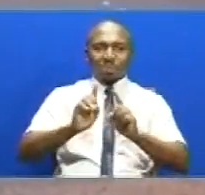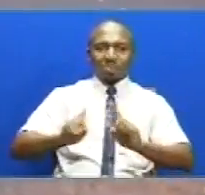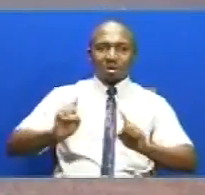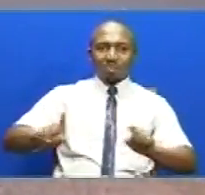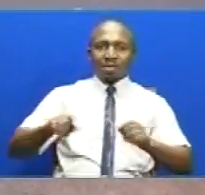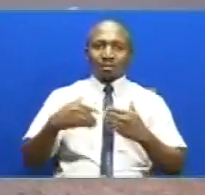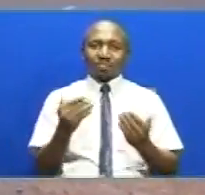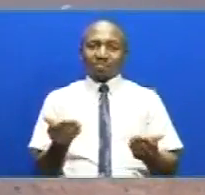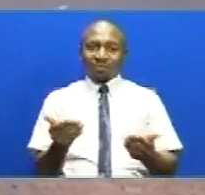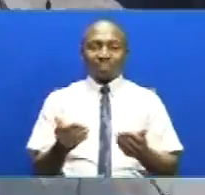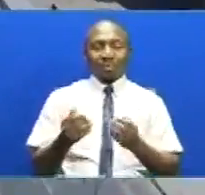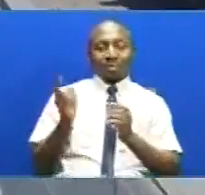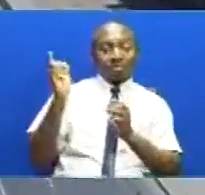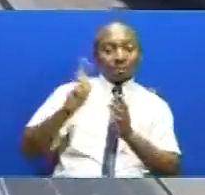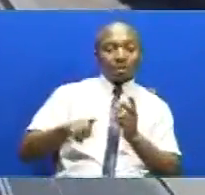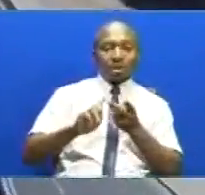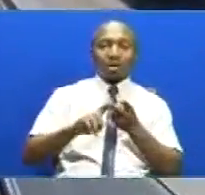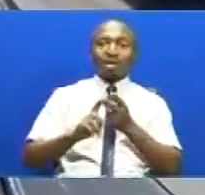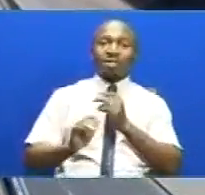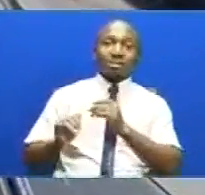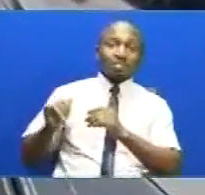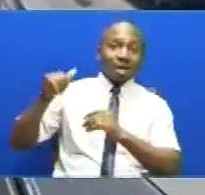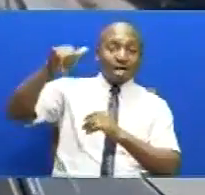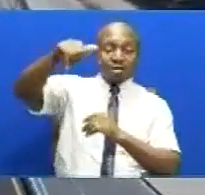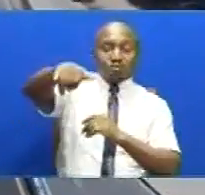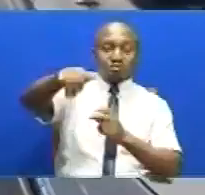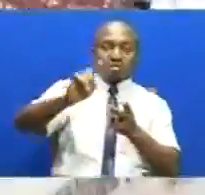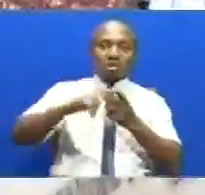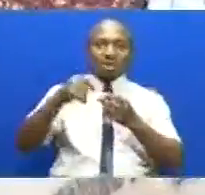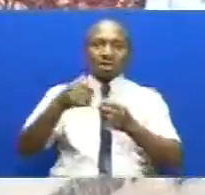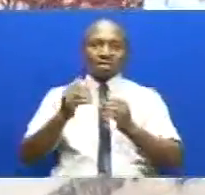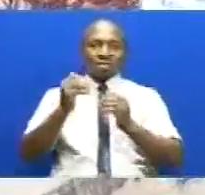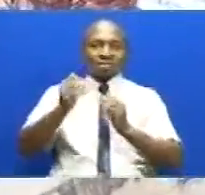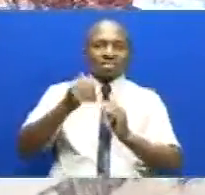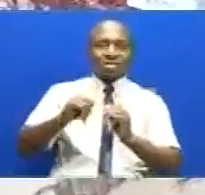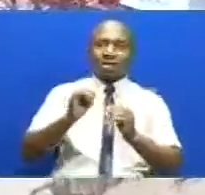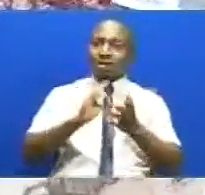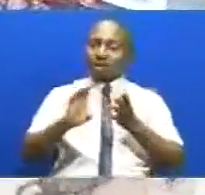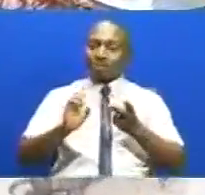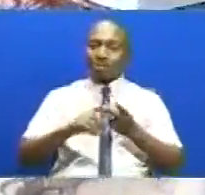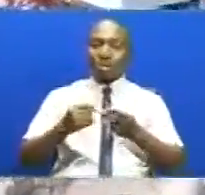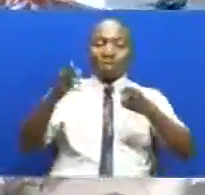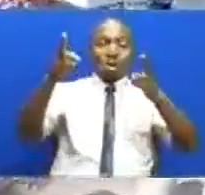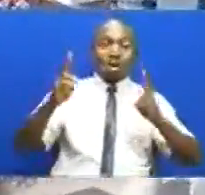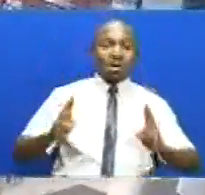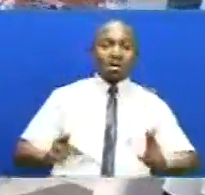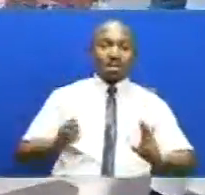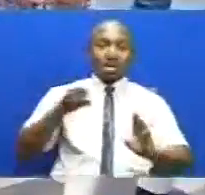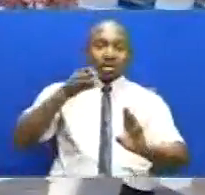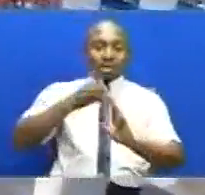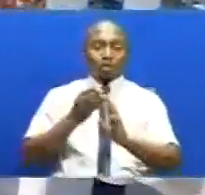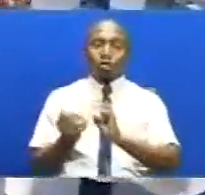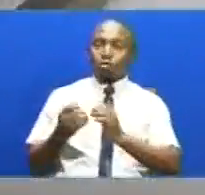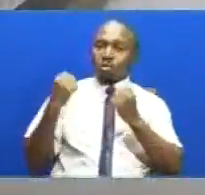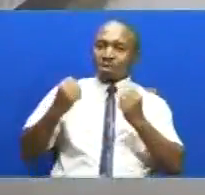nchini, ikiwemo zile za juu katika jiji la Dar es Salaam pamoja na madaraja kwa lengo la kuimarisha